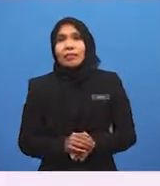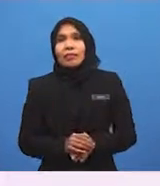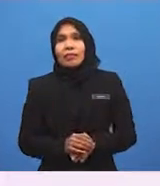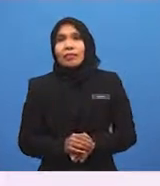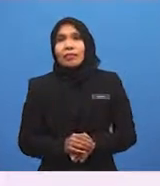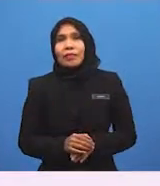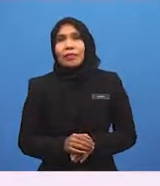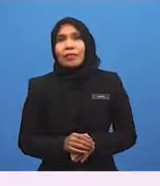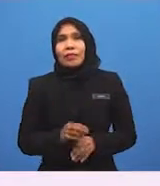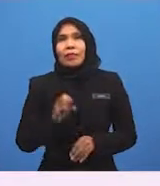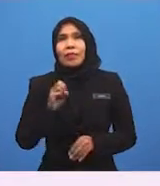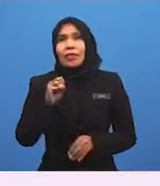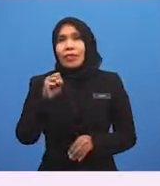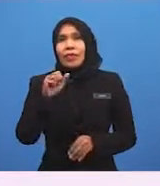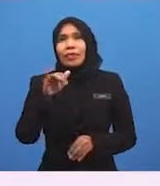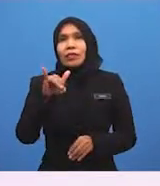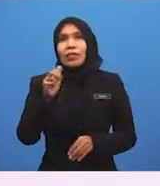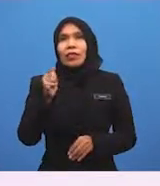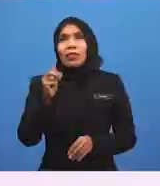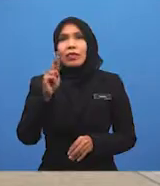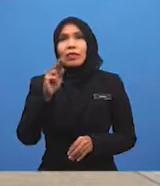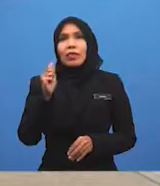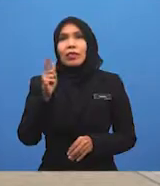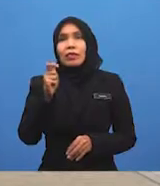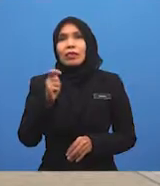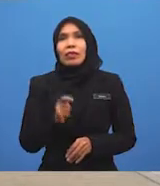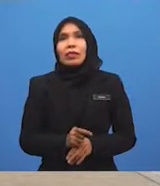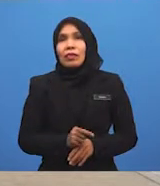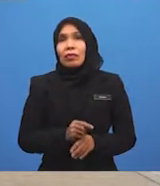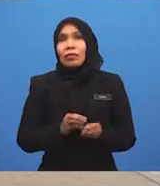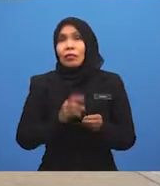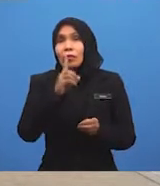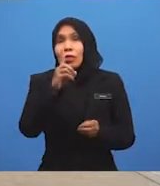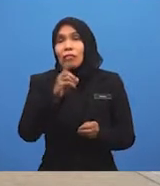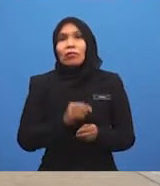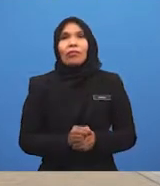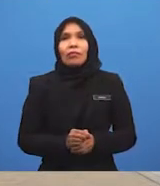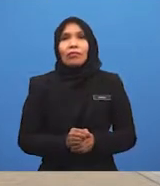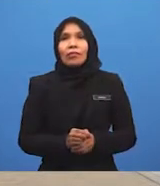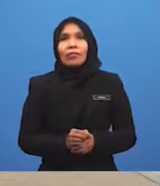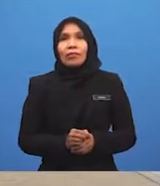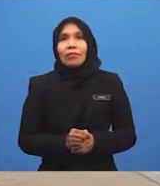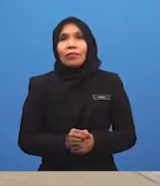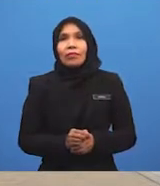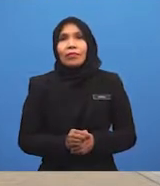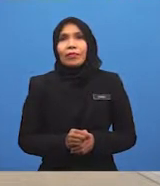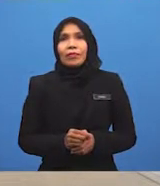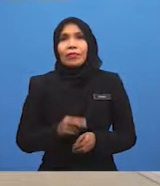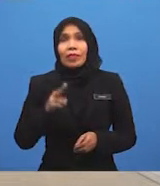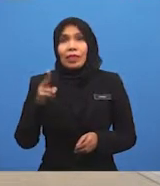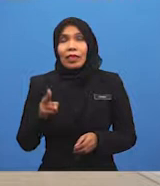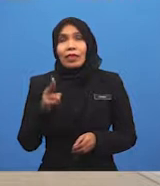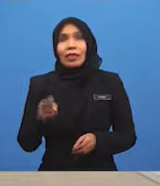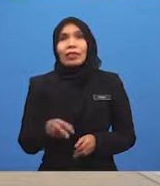utama bagi menjamin keharmonian masyarakat. Hanya jalinan dan kemesraan yang kuat